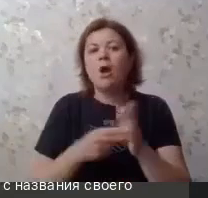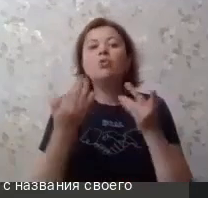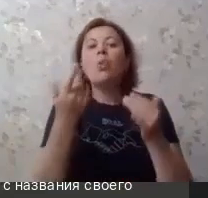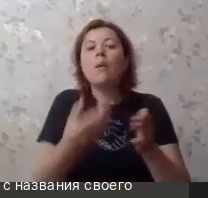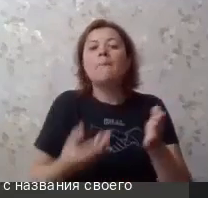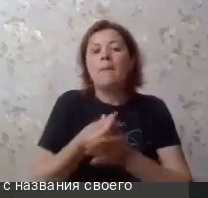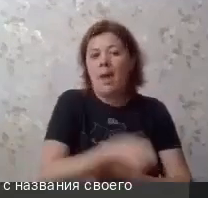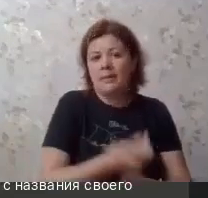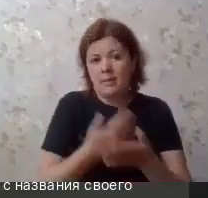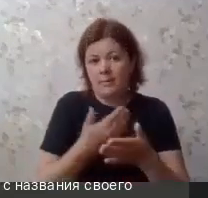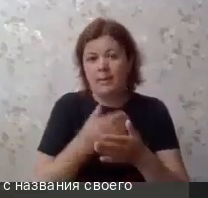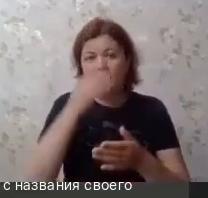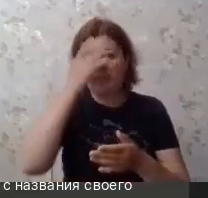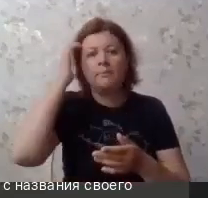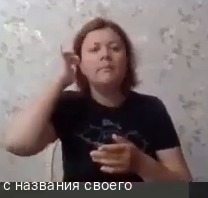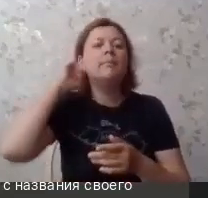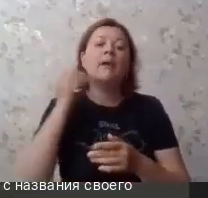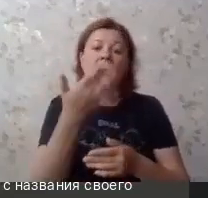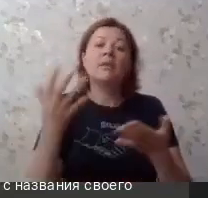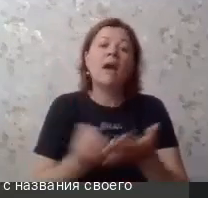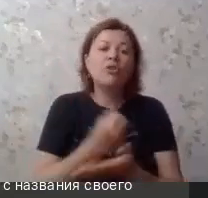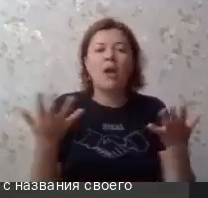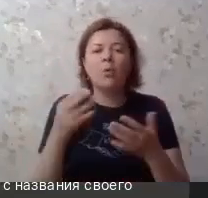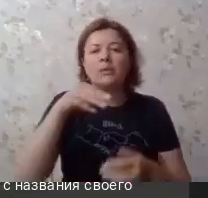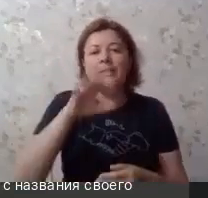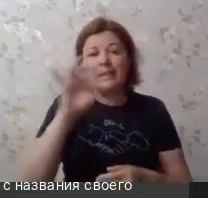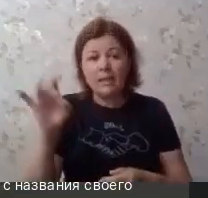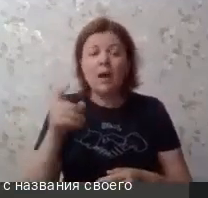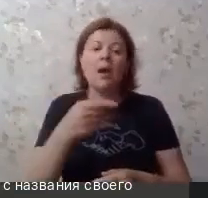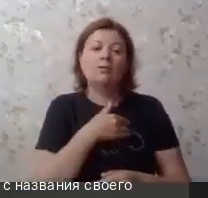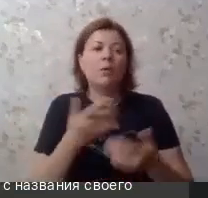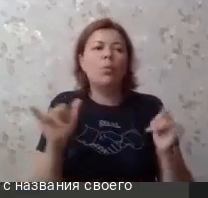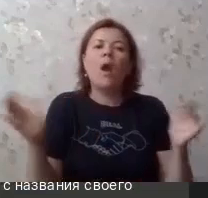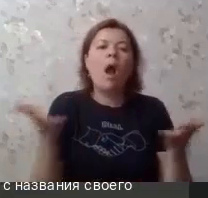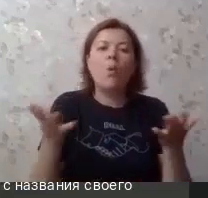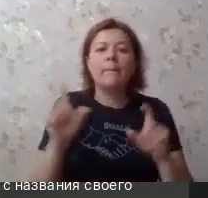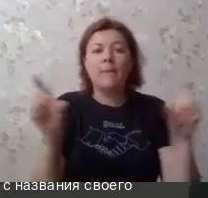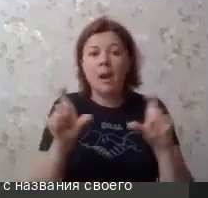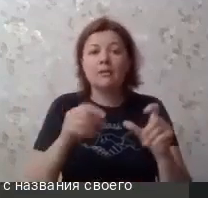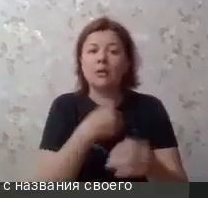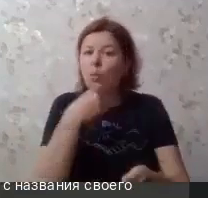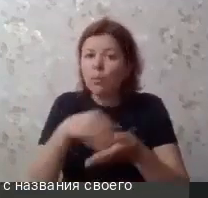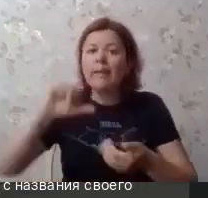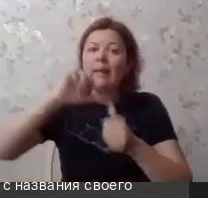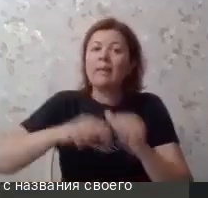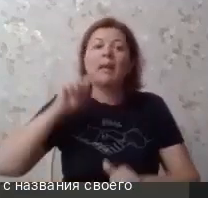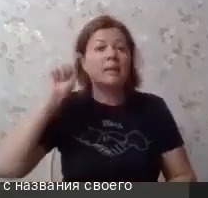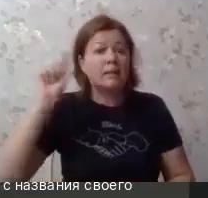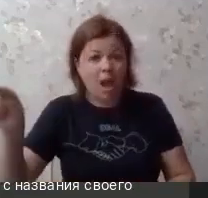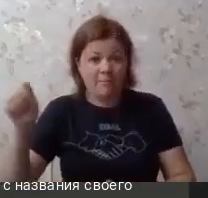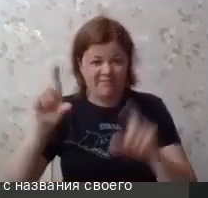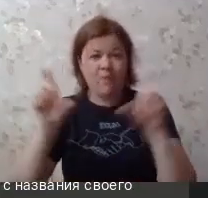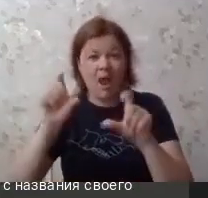вы нашли какой-то ТСР, и вы хотите купить у какого-нибудь магазина, и вы хотите купить именно там. А оно там,